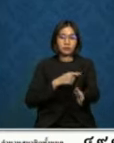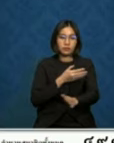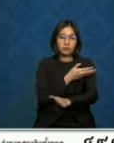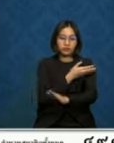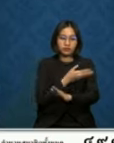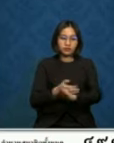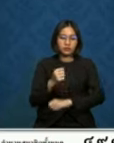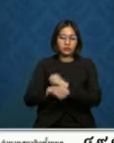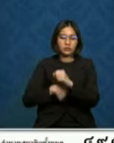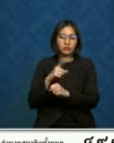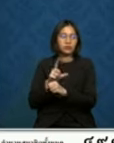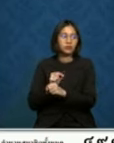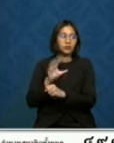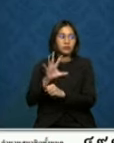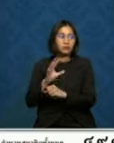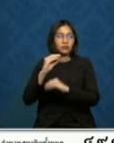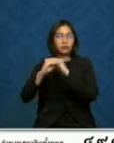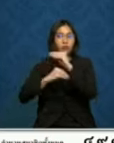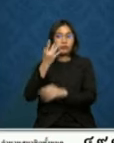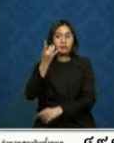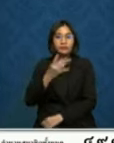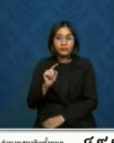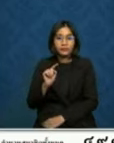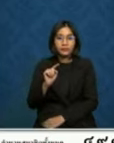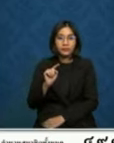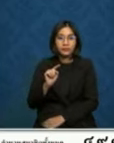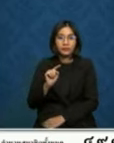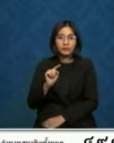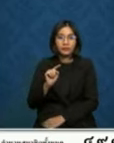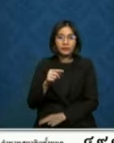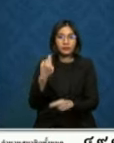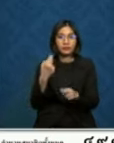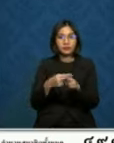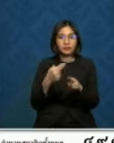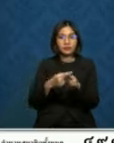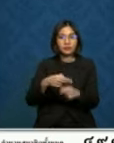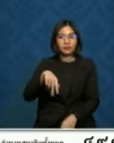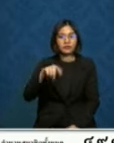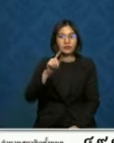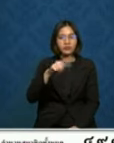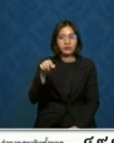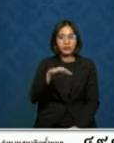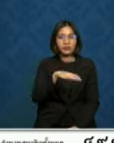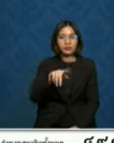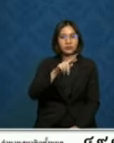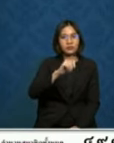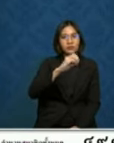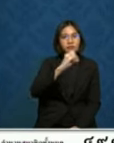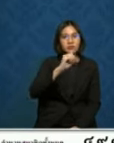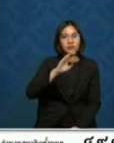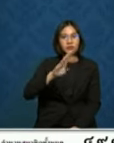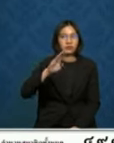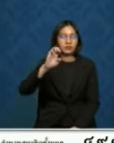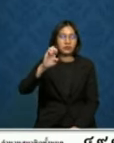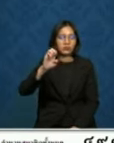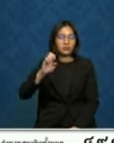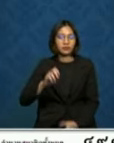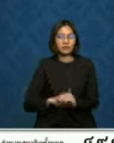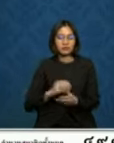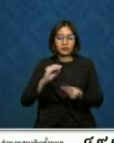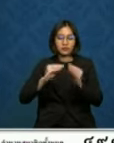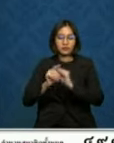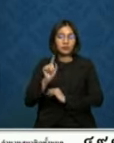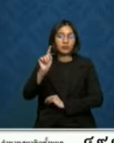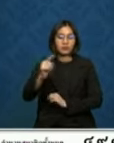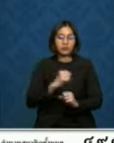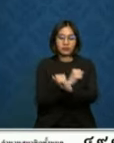ปีแล้วนะครับโครงการอะไรครับโครงการชื่อ 2B Number 1 ที่ดำเนินโครงการเพื่อรณรงค์นะครับ